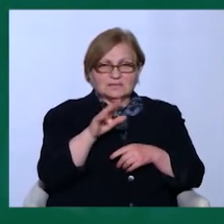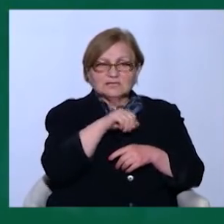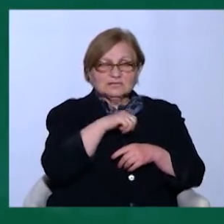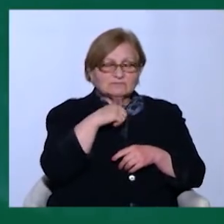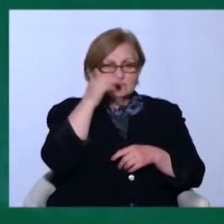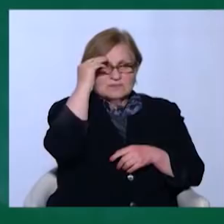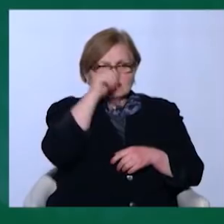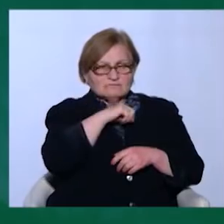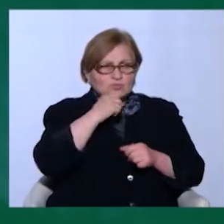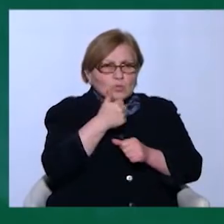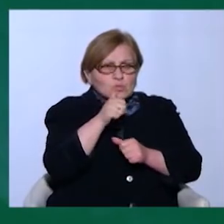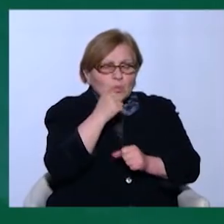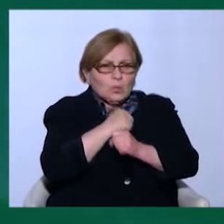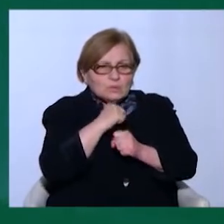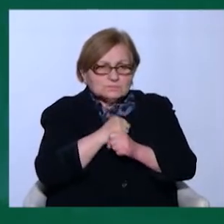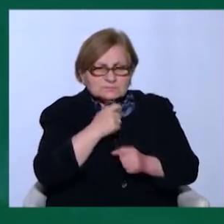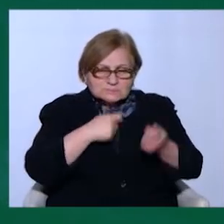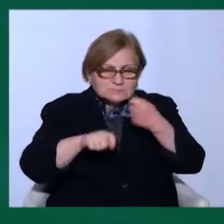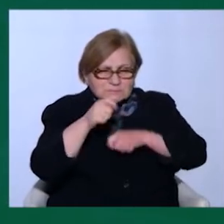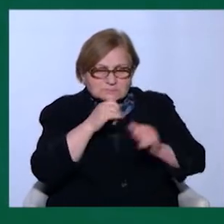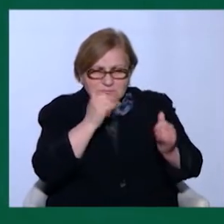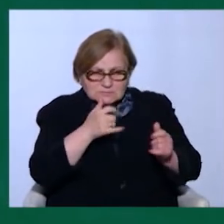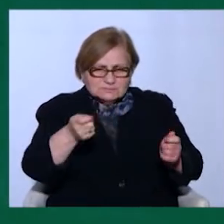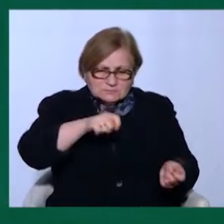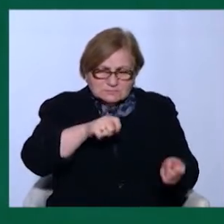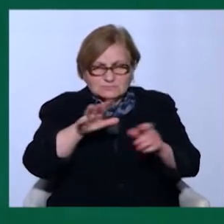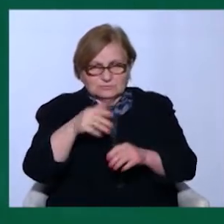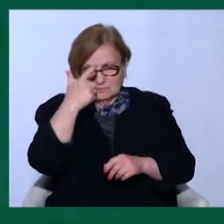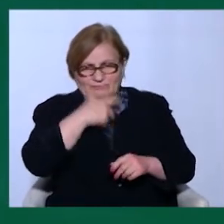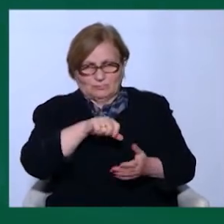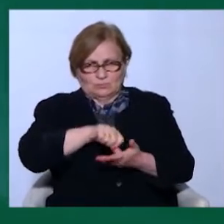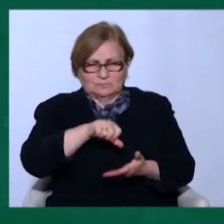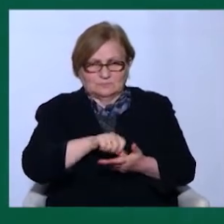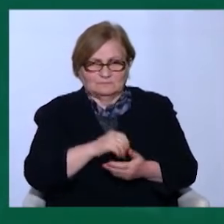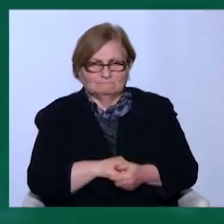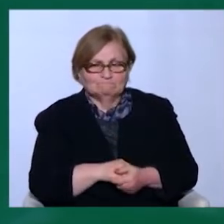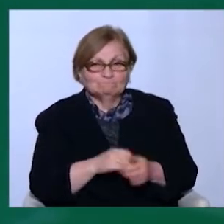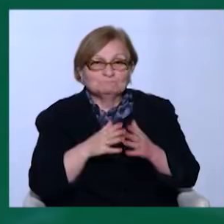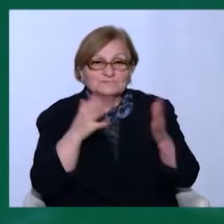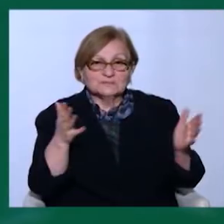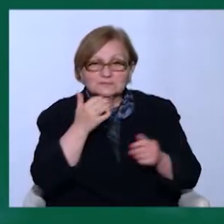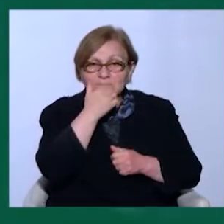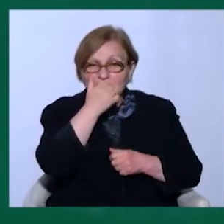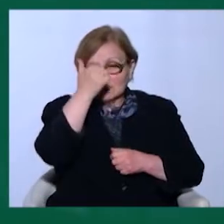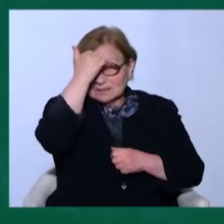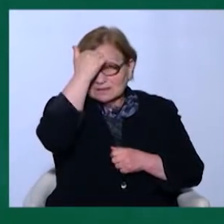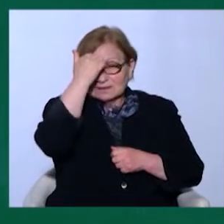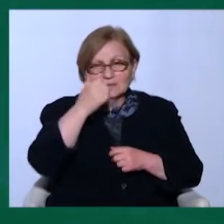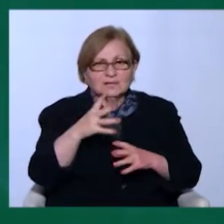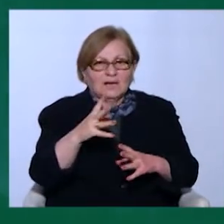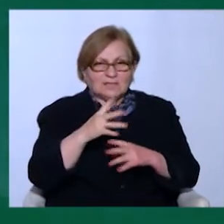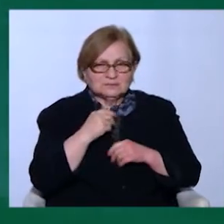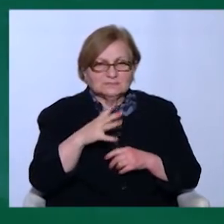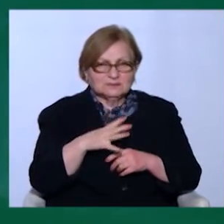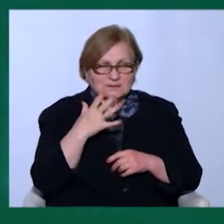წარმოიდგინეთ, ვითომ თქვენ ხართ ამ ყველაფრის მონაწილე. ძალიან დიდი მადლობა, რომ ჩვენთან ერთად